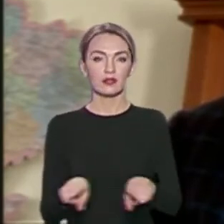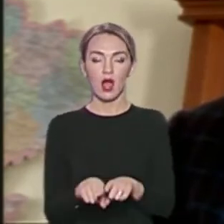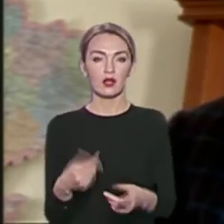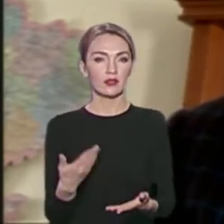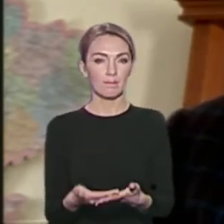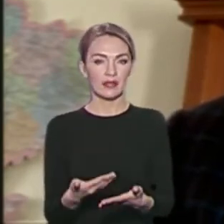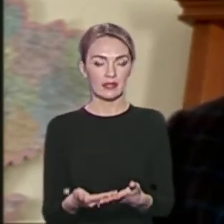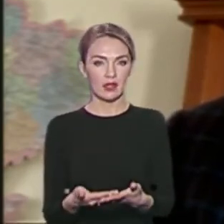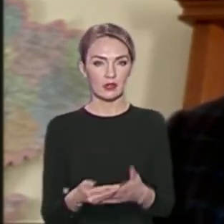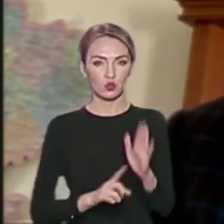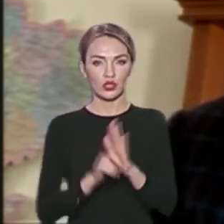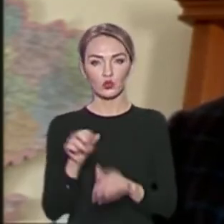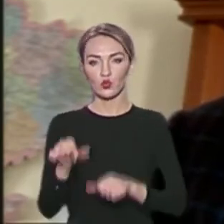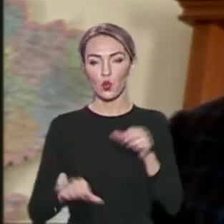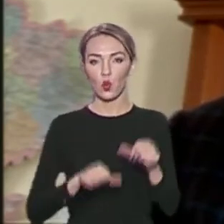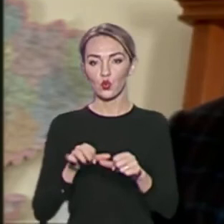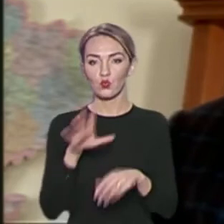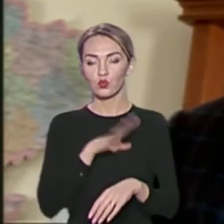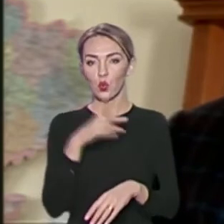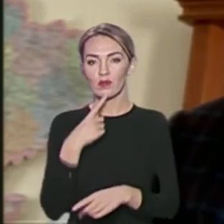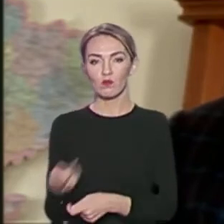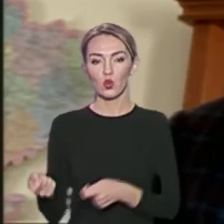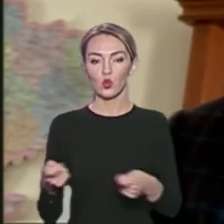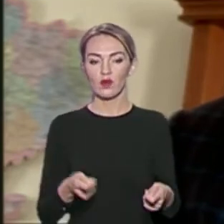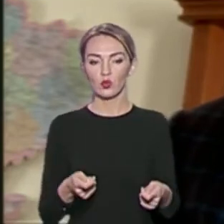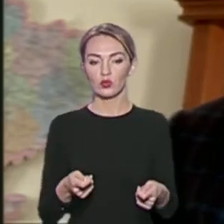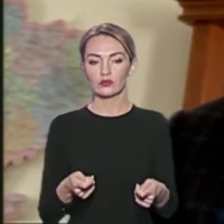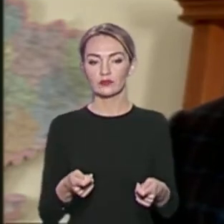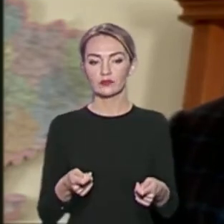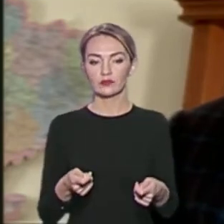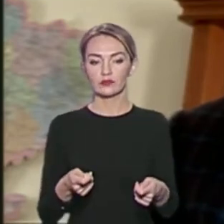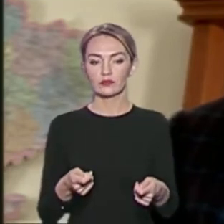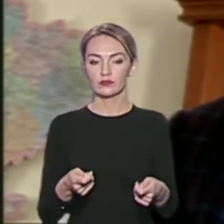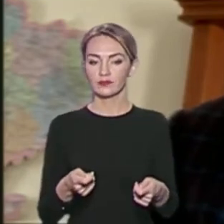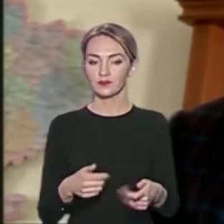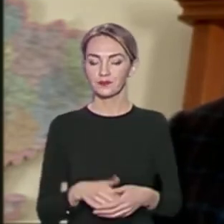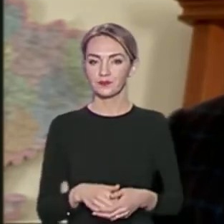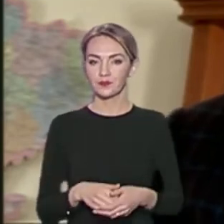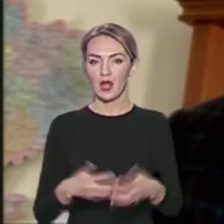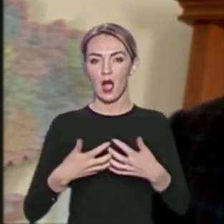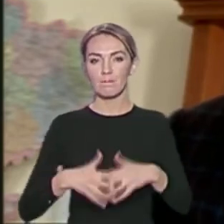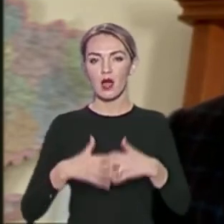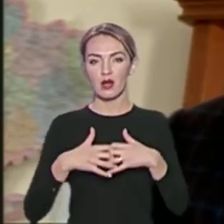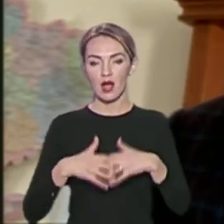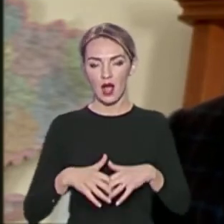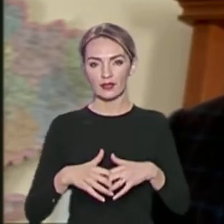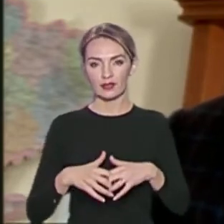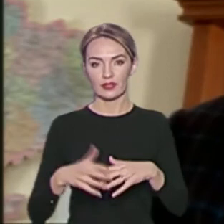з початку року було імпортовано більше 130 апаратів штучної вентиляції легені